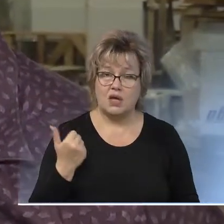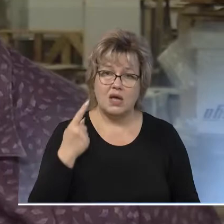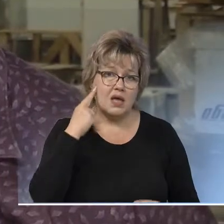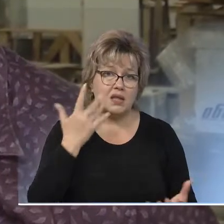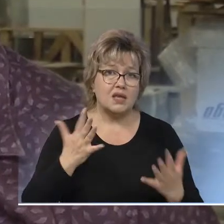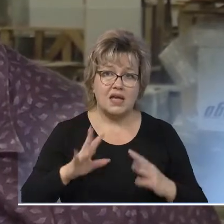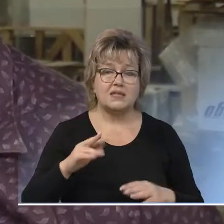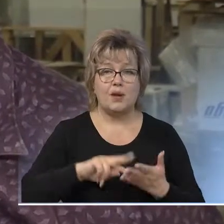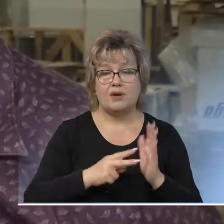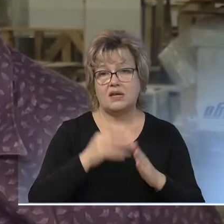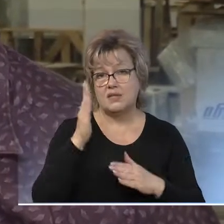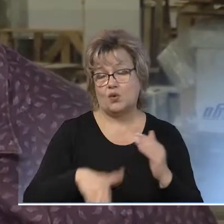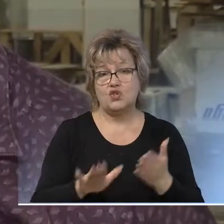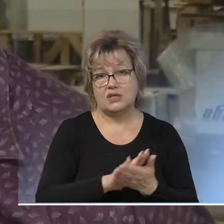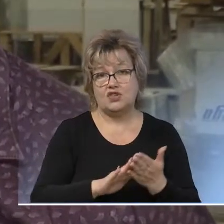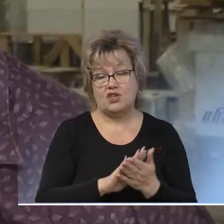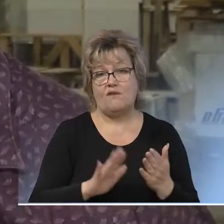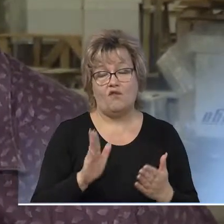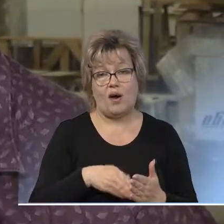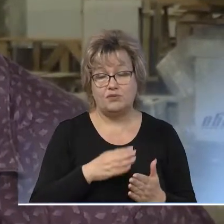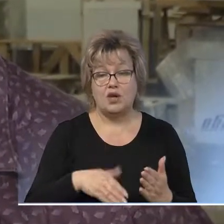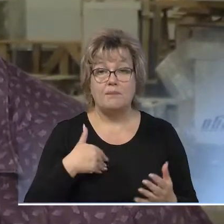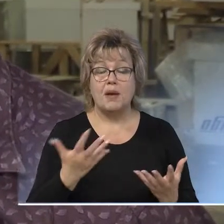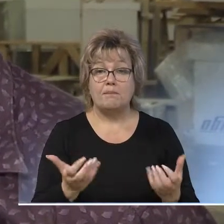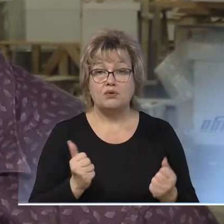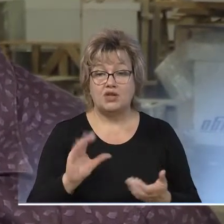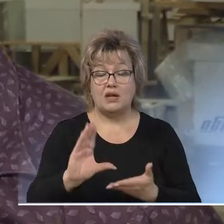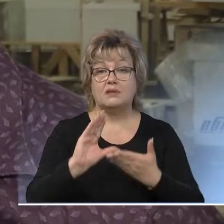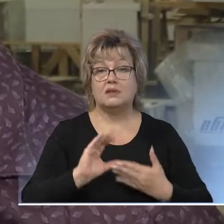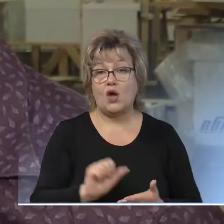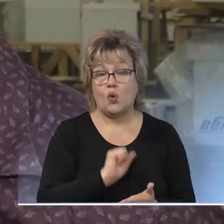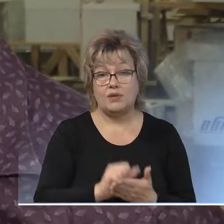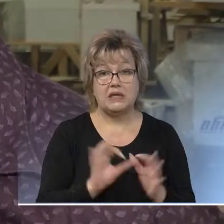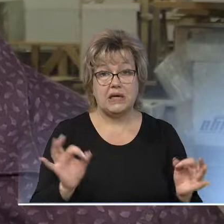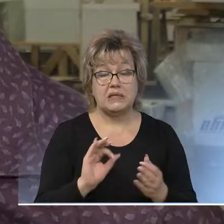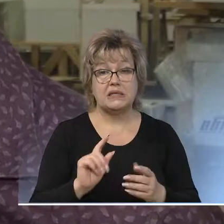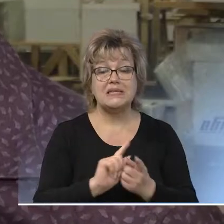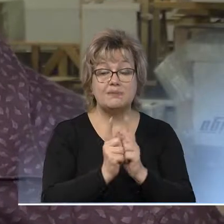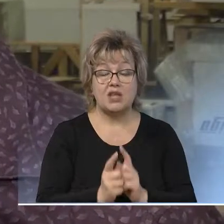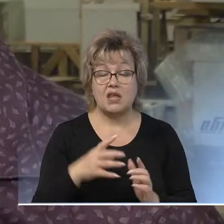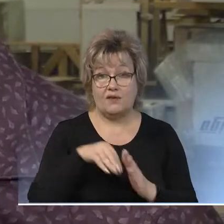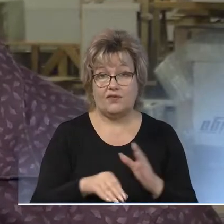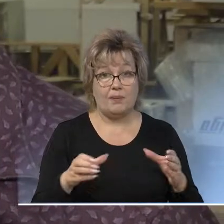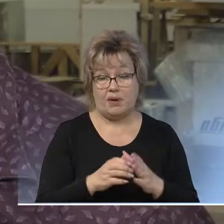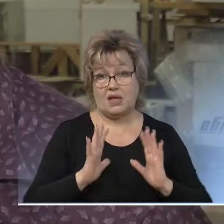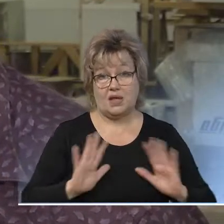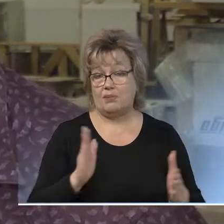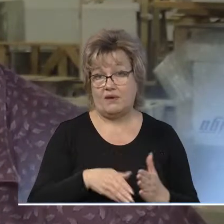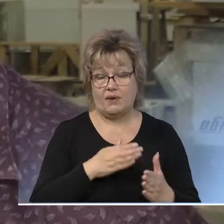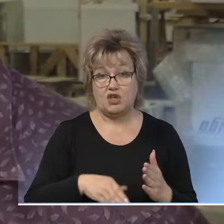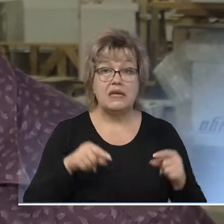достаточно невнятно, и проект закончился ничем вообще. То есть мы получили пакет документов, но никаких изменений в компании не было